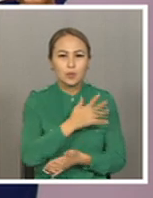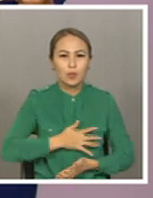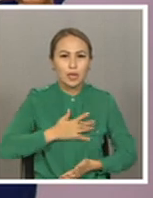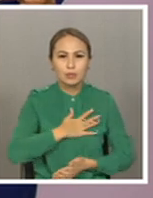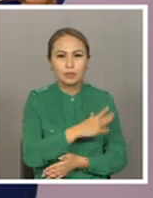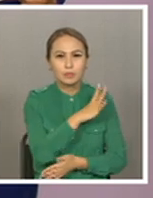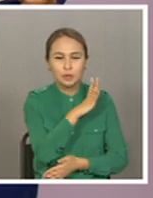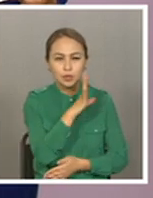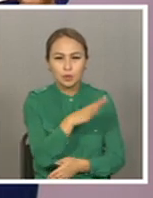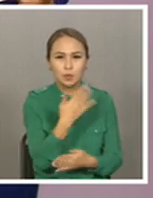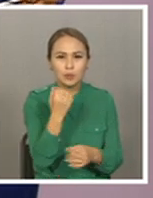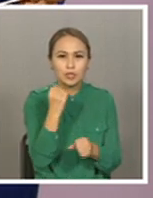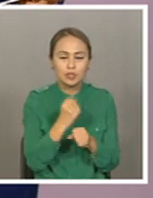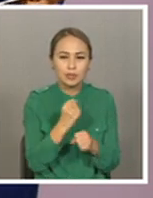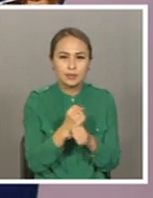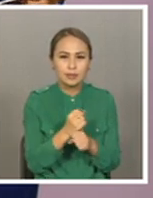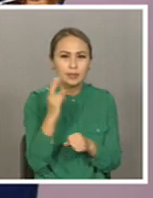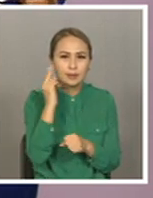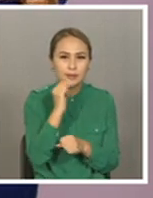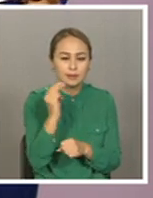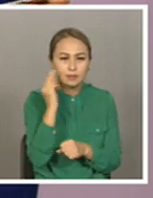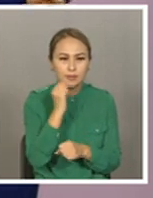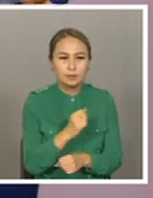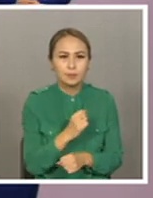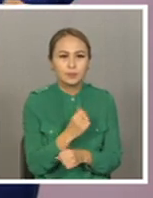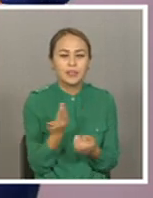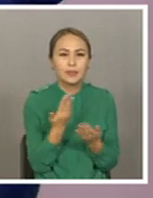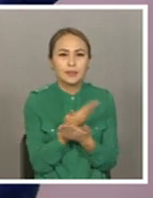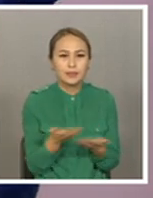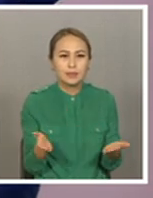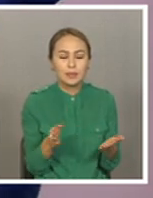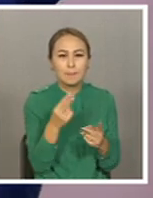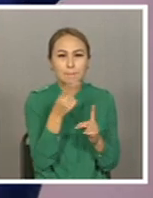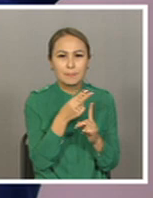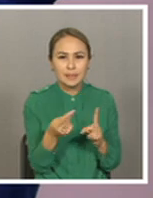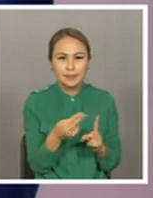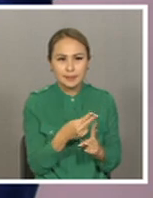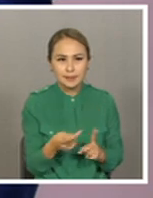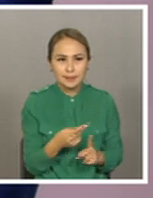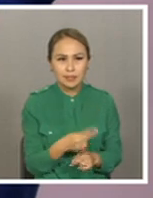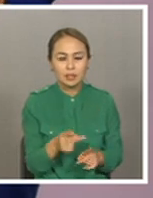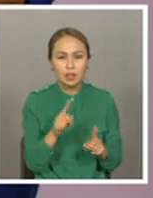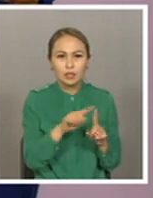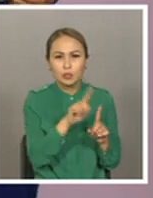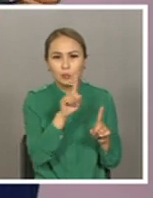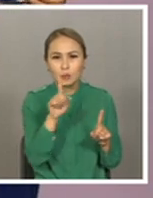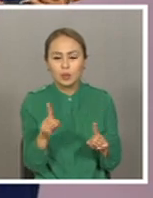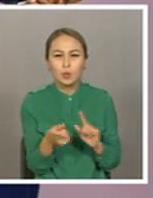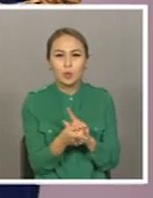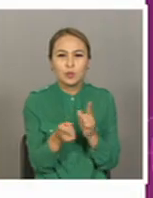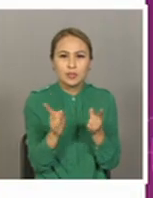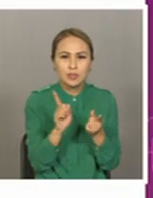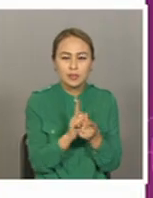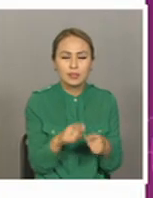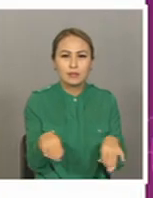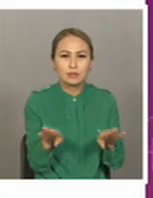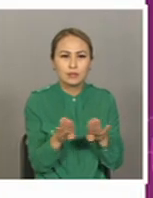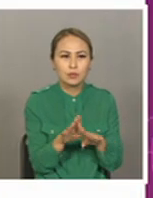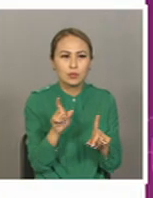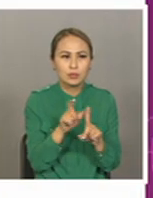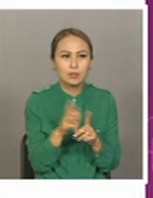бұл жасаған ісі ерлік. Енді мәтіннен түбірі өзгерген сөздерді табыңдаршы.